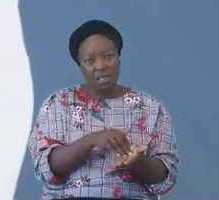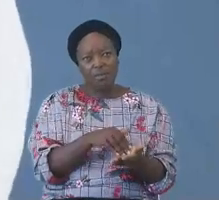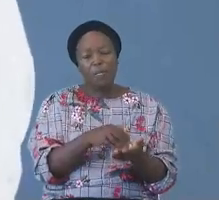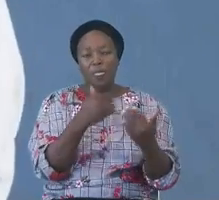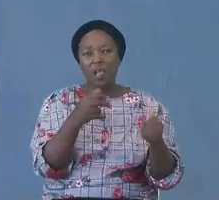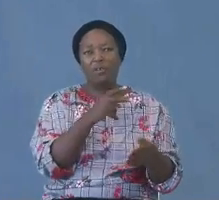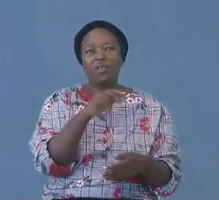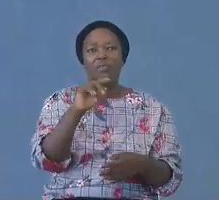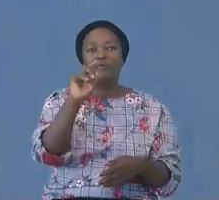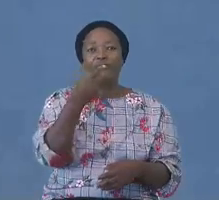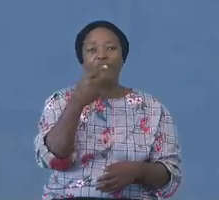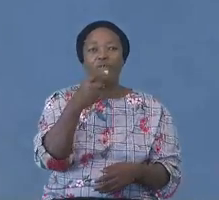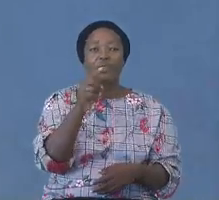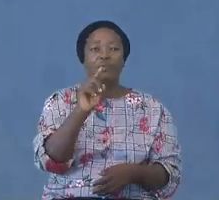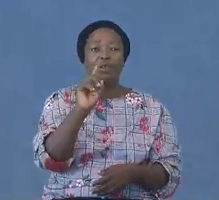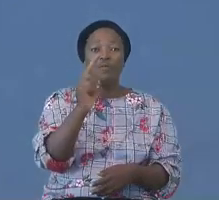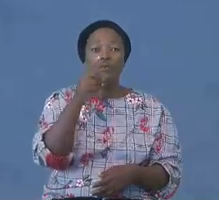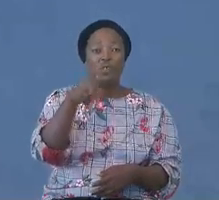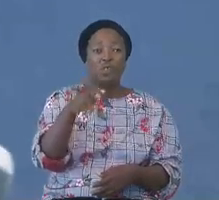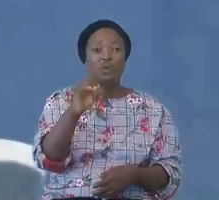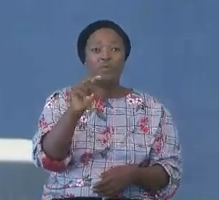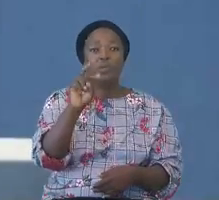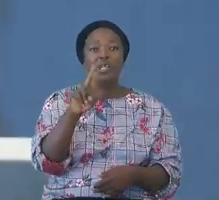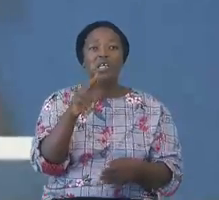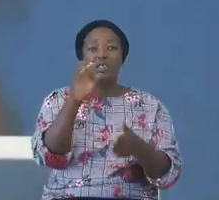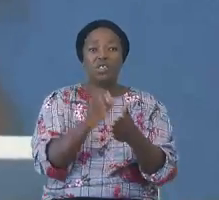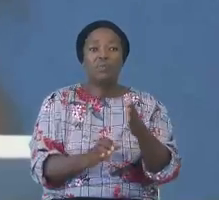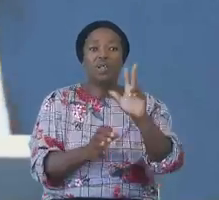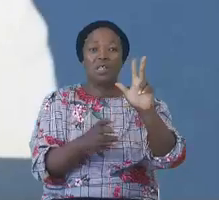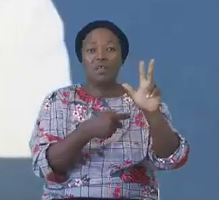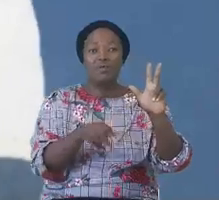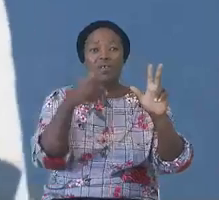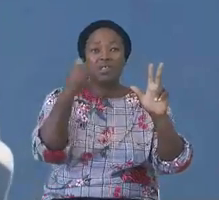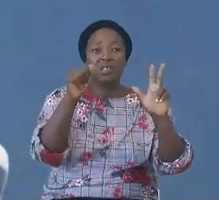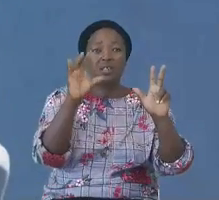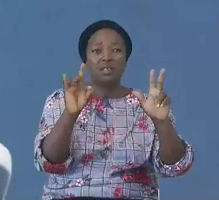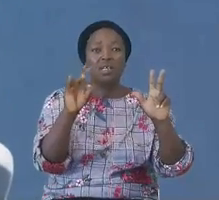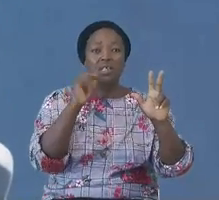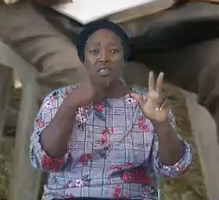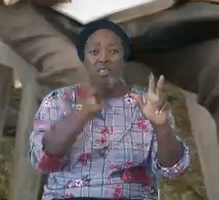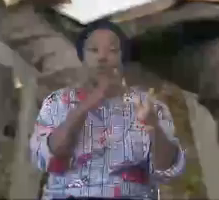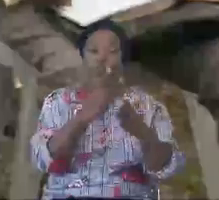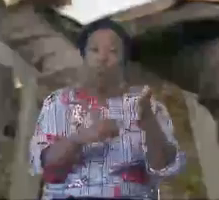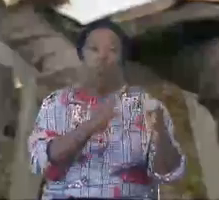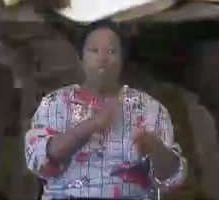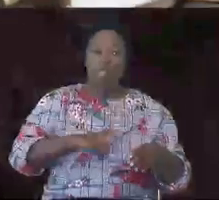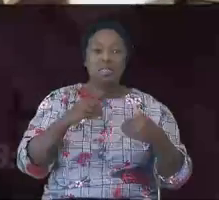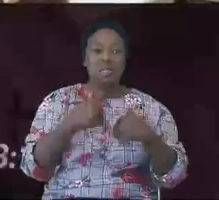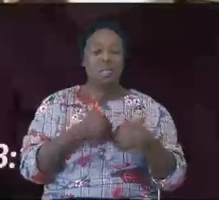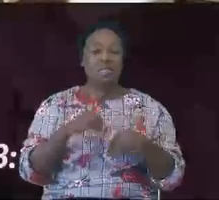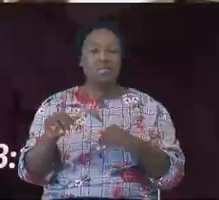que tu ne portes plus cela encore. On nous dit en 1 Pierre, chapitre 3, verset